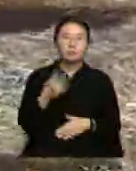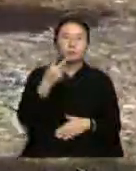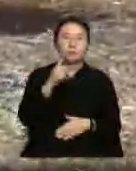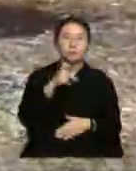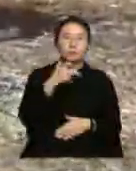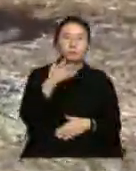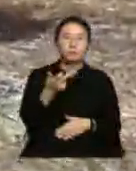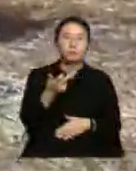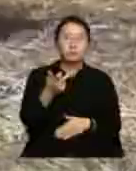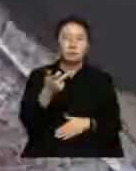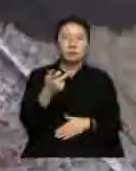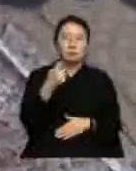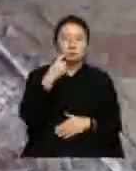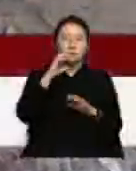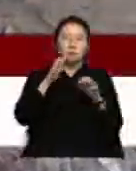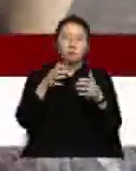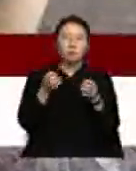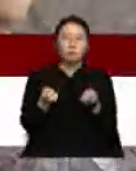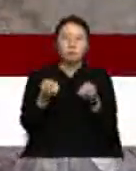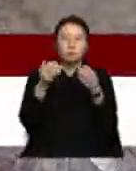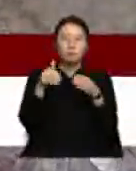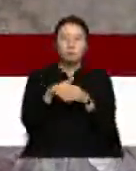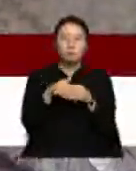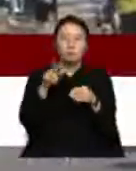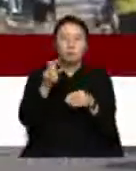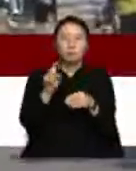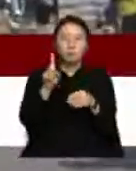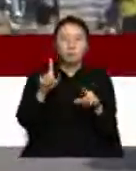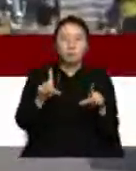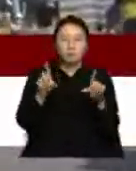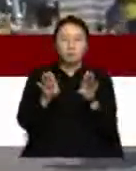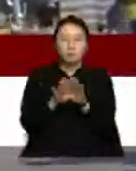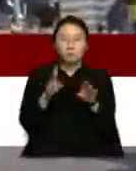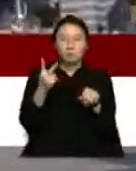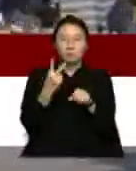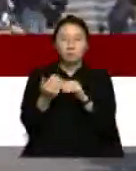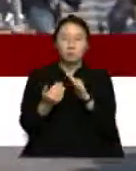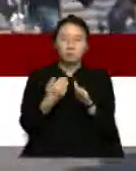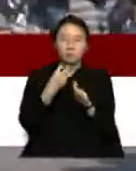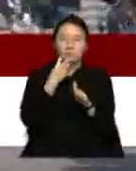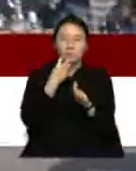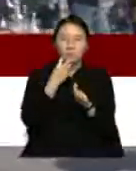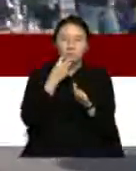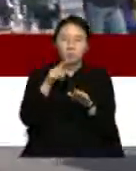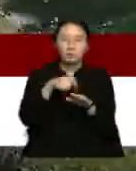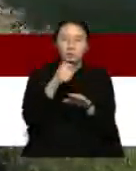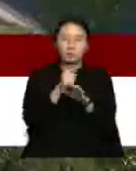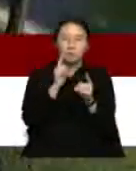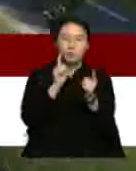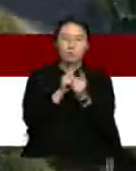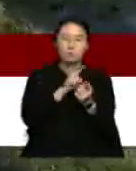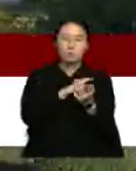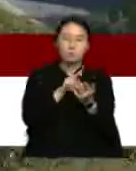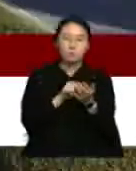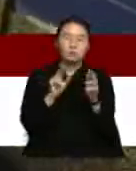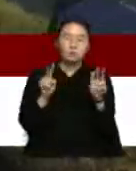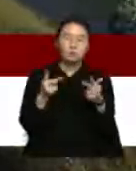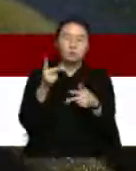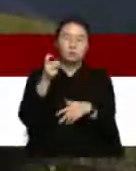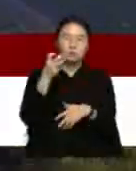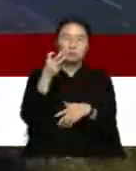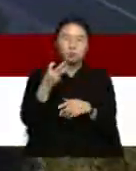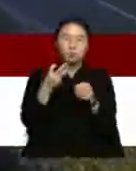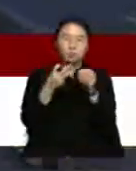2017 한성백제문화제가 오는 21일 개막합니다. 2000년 전 서울 한성백제왕을 만나다라는 주제로